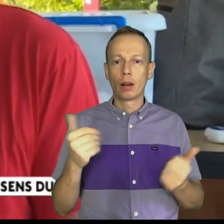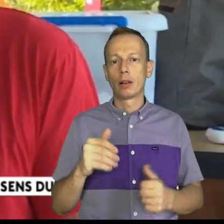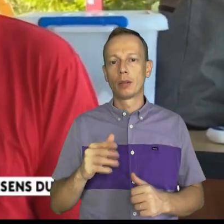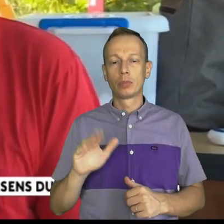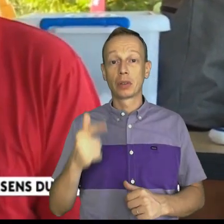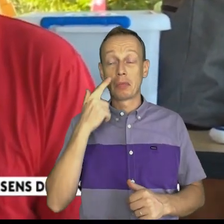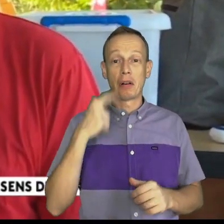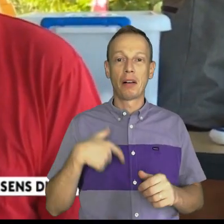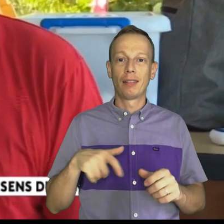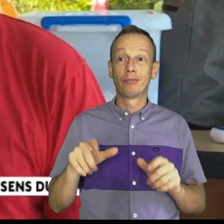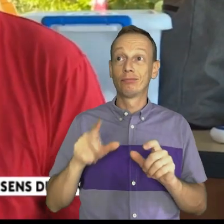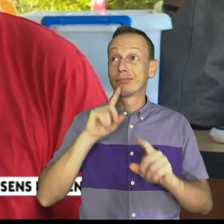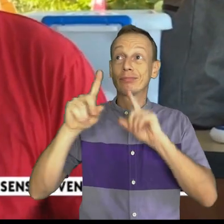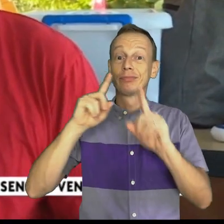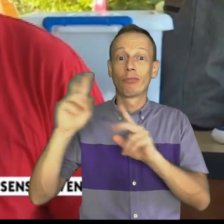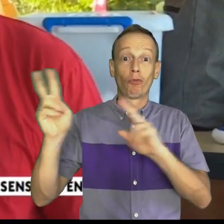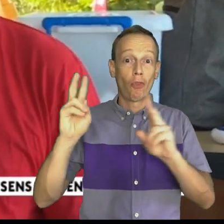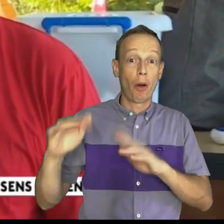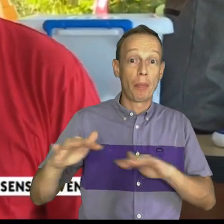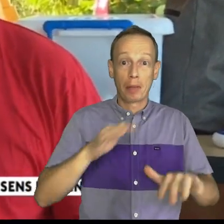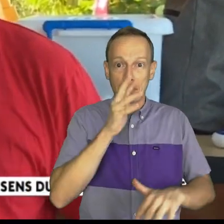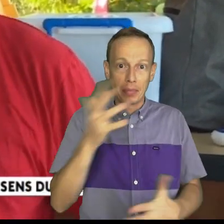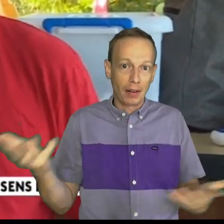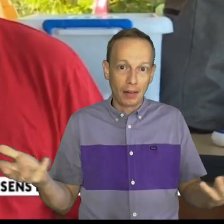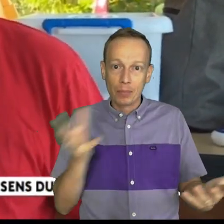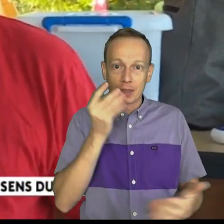va être mieux, je ne sais pas. Ça, ce n pas moi qui contrôle la nature.